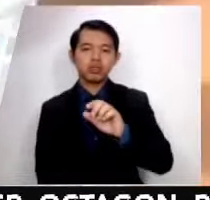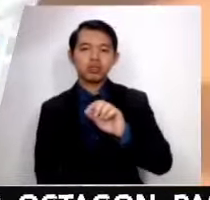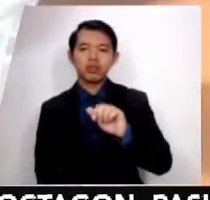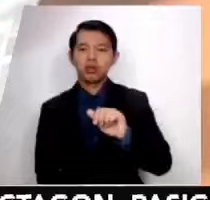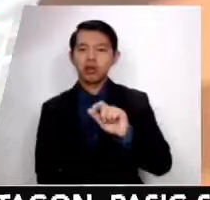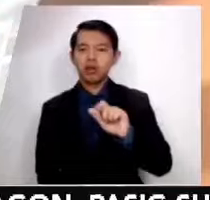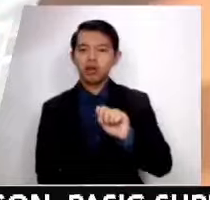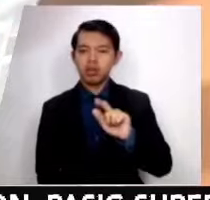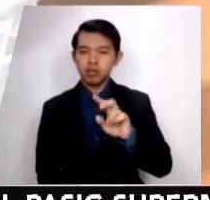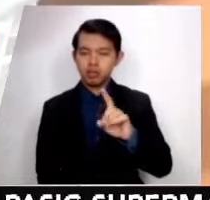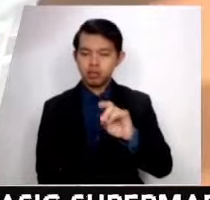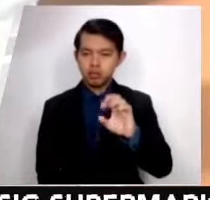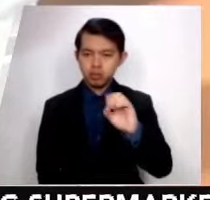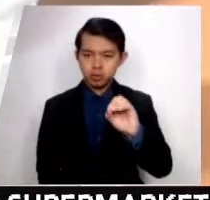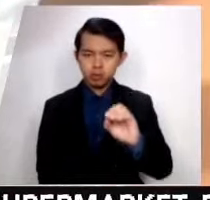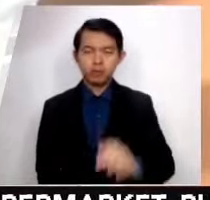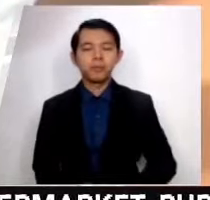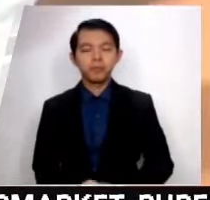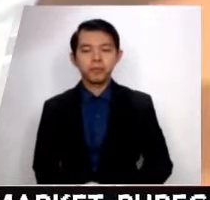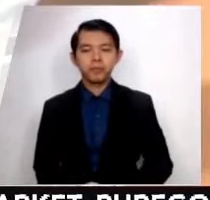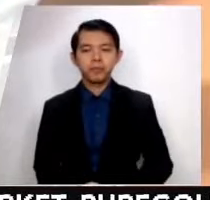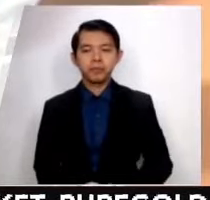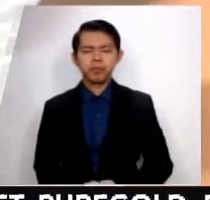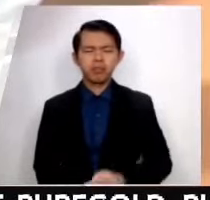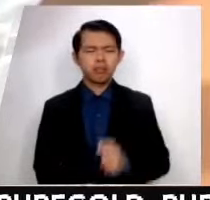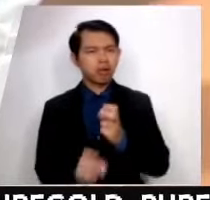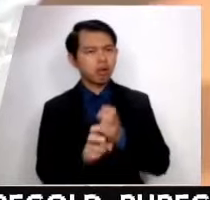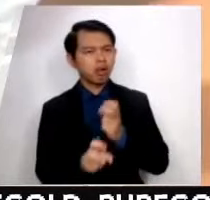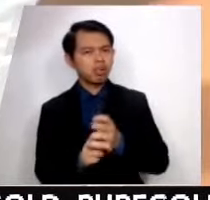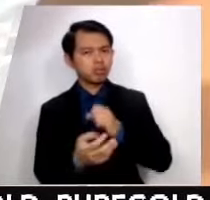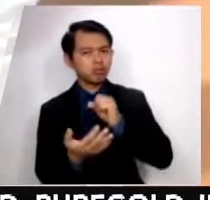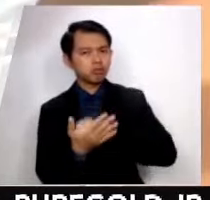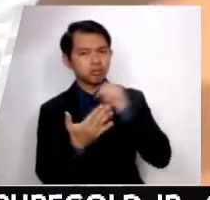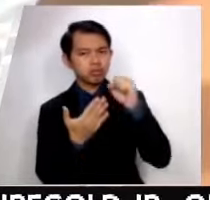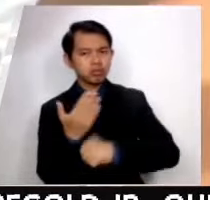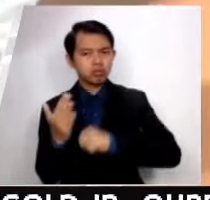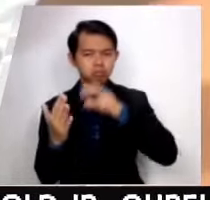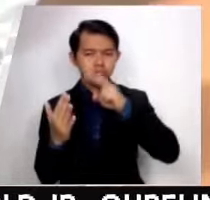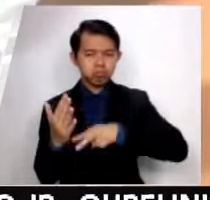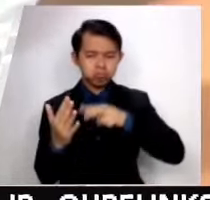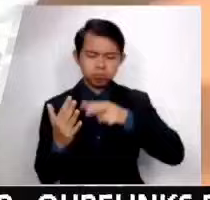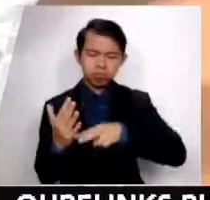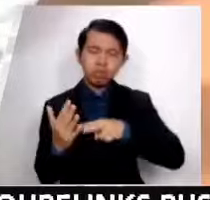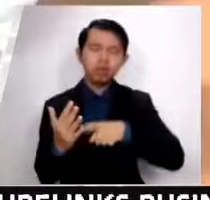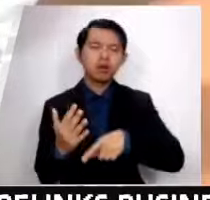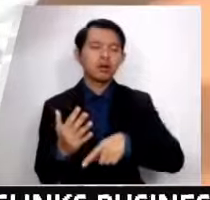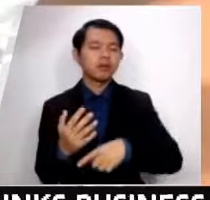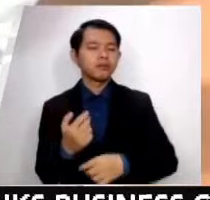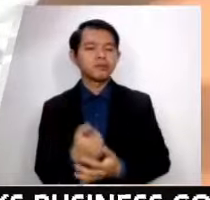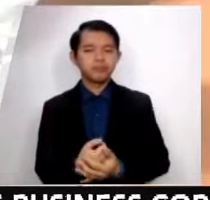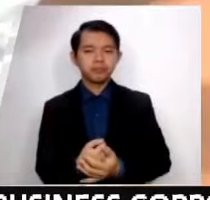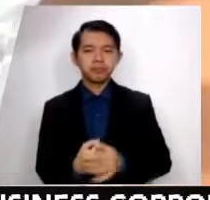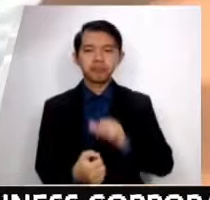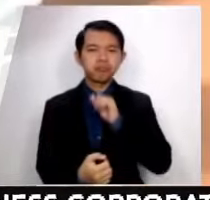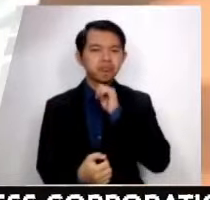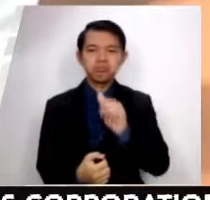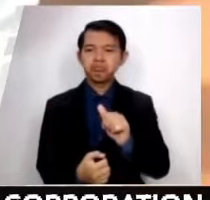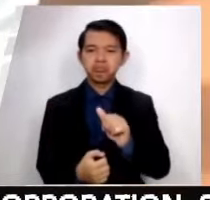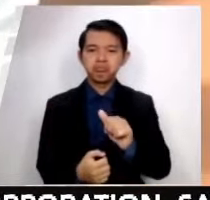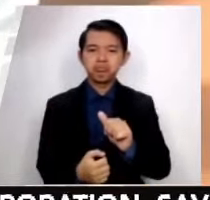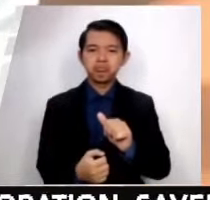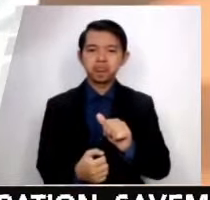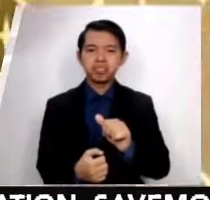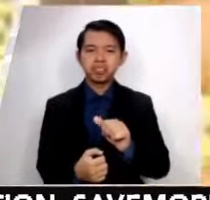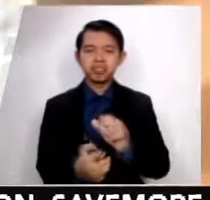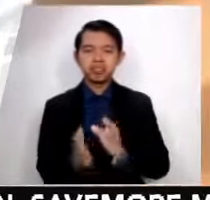lang talaga ako sa script. Kasi it's very unusual for me to say lines sa malalim na Tagalog